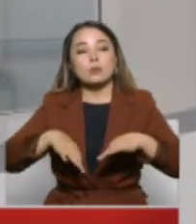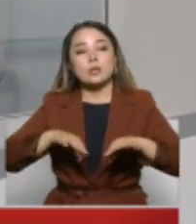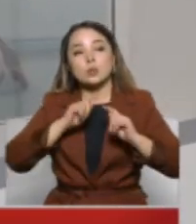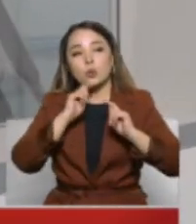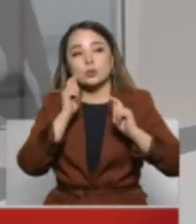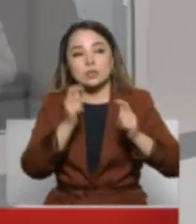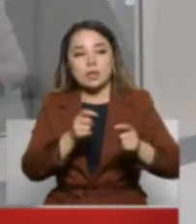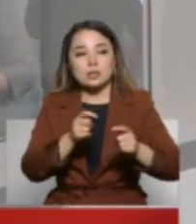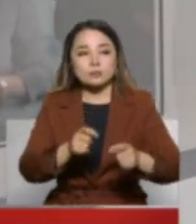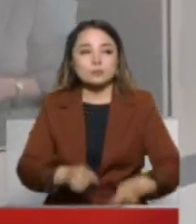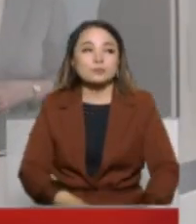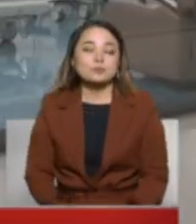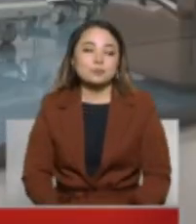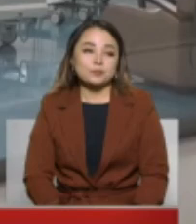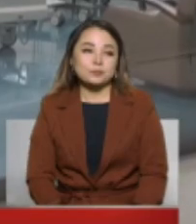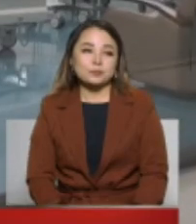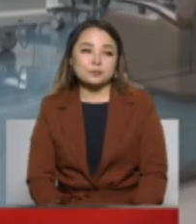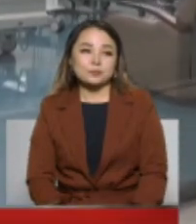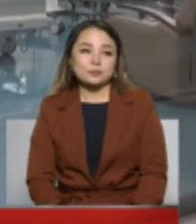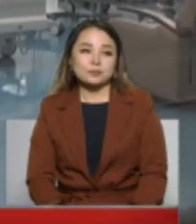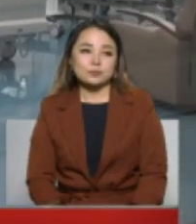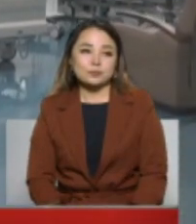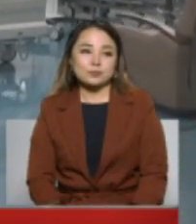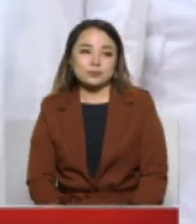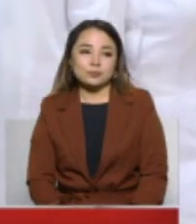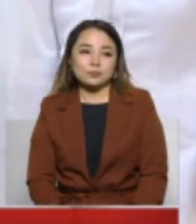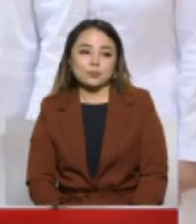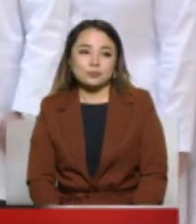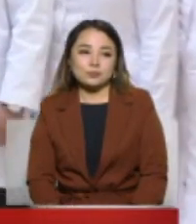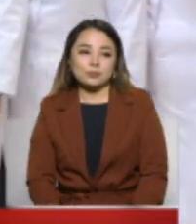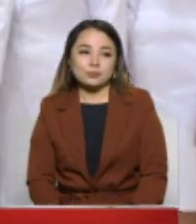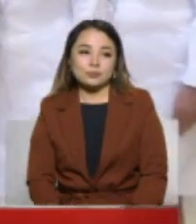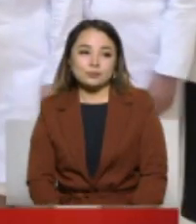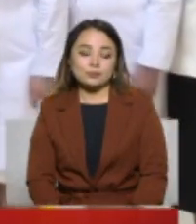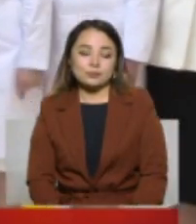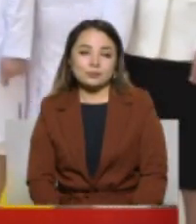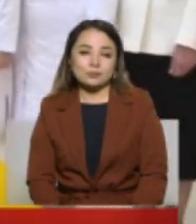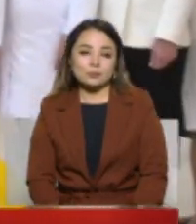сыйлады. Шерхан Жамбылұлы, Азамат Әміреев, Президент Теле радио кешенінің көмегімен, ұлттық арна.